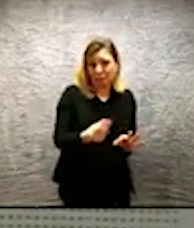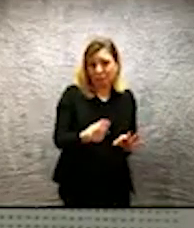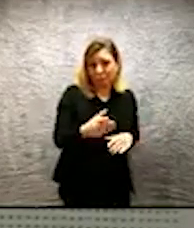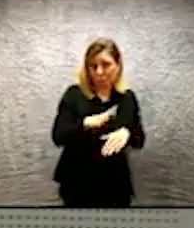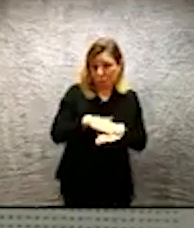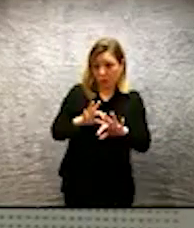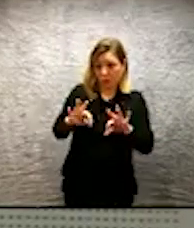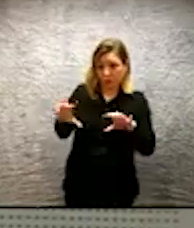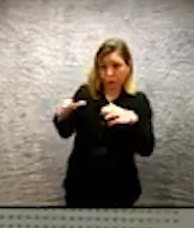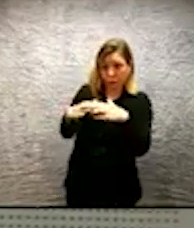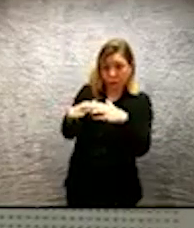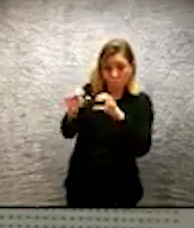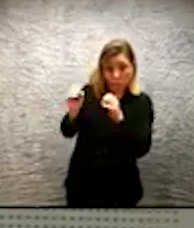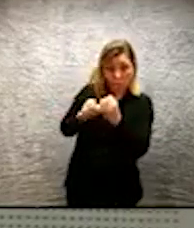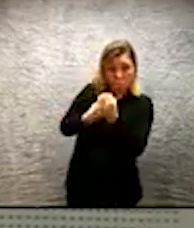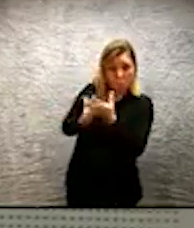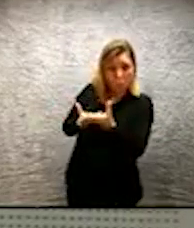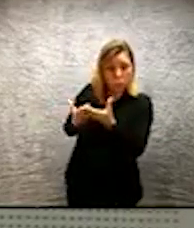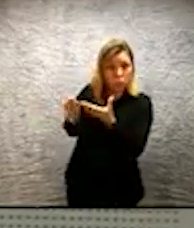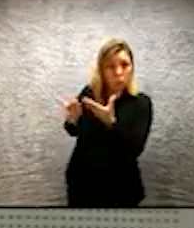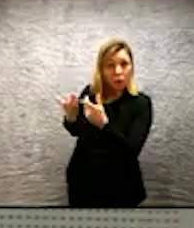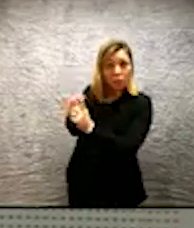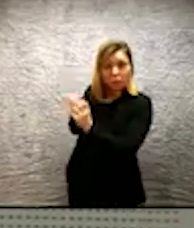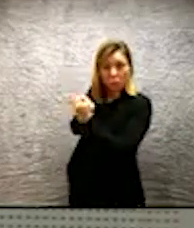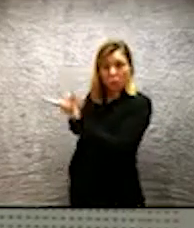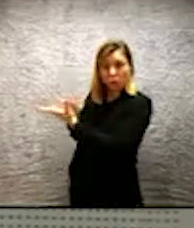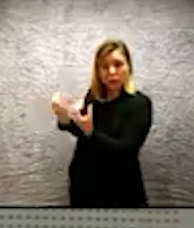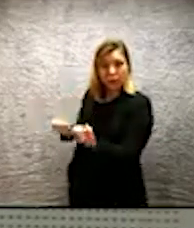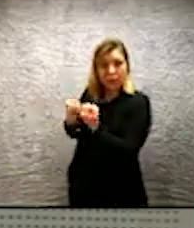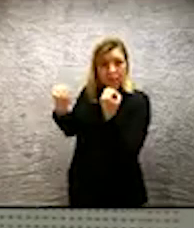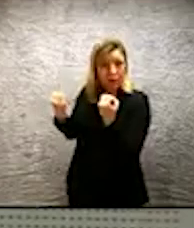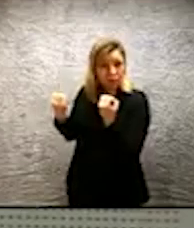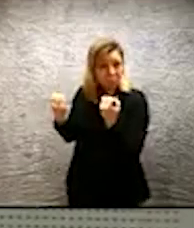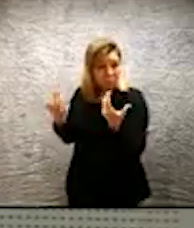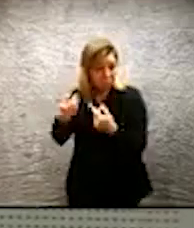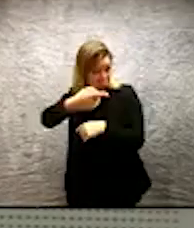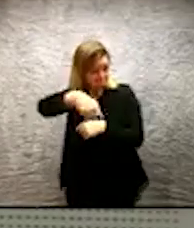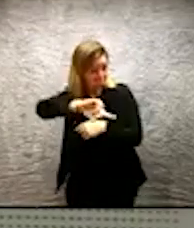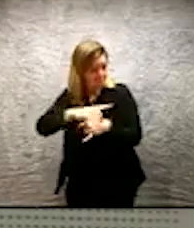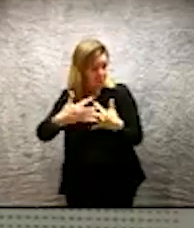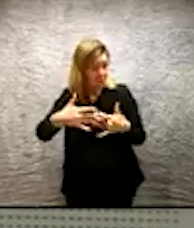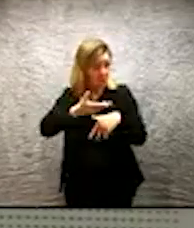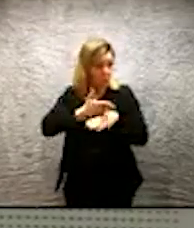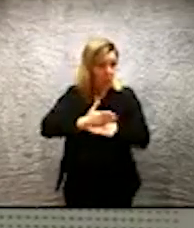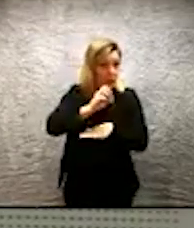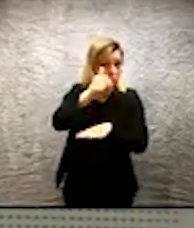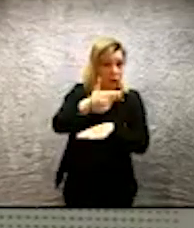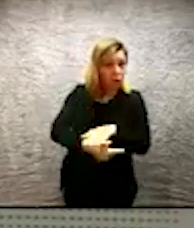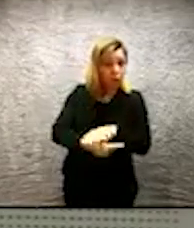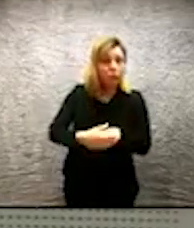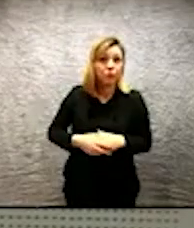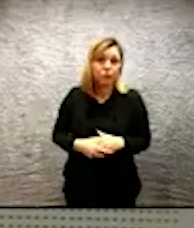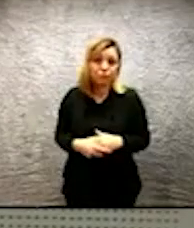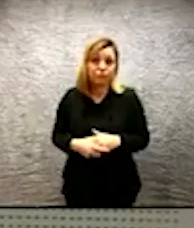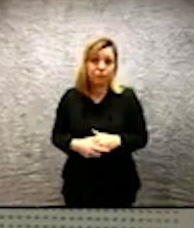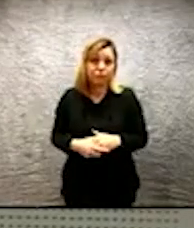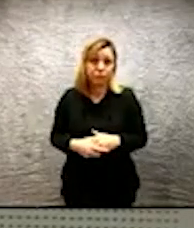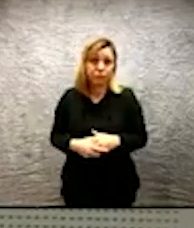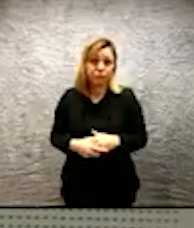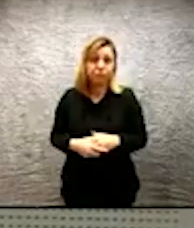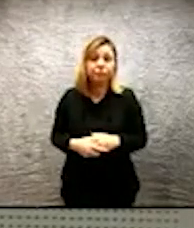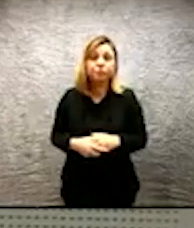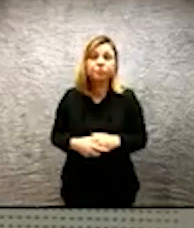des formations possibles qui pourraient leur être données aussi, est-ce que c'est des choses qui vont être pensées aussi par rapport à cette